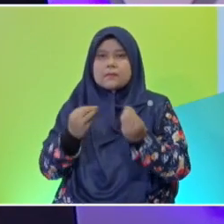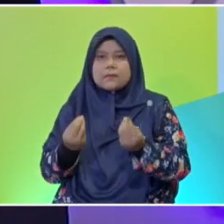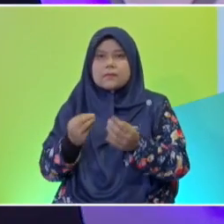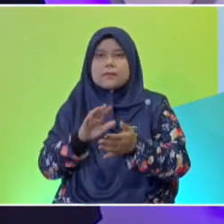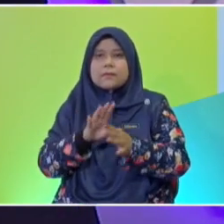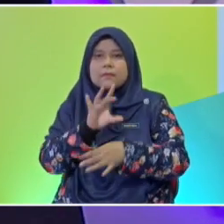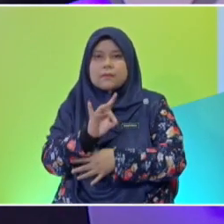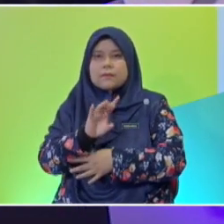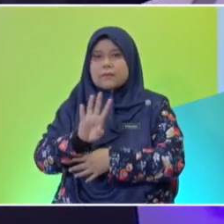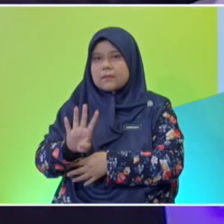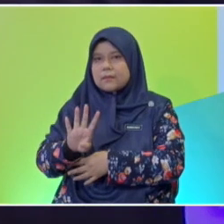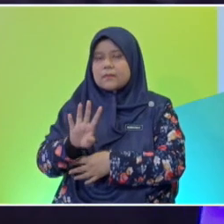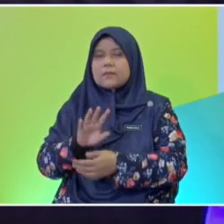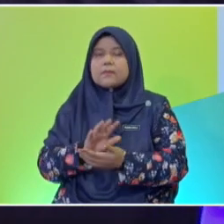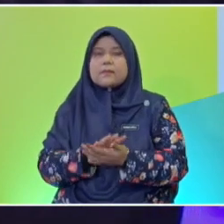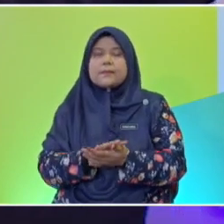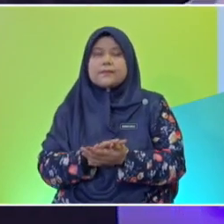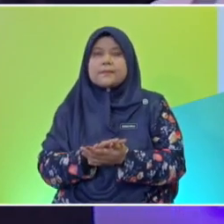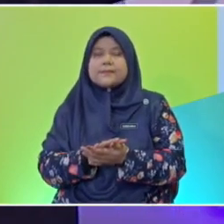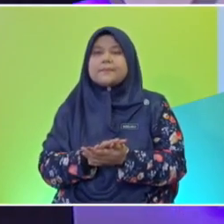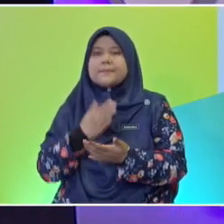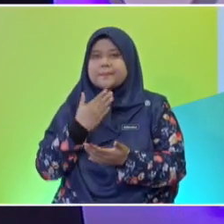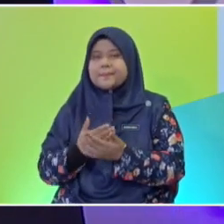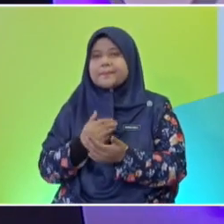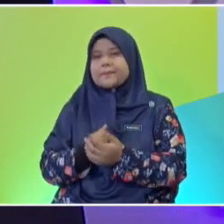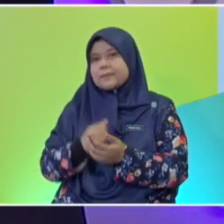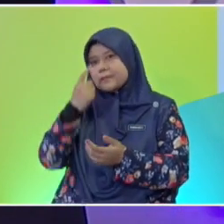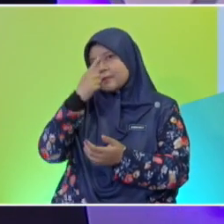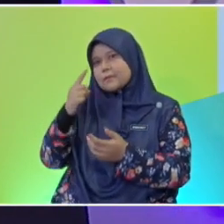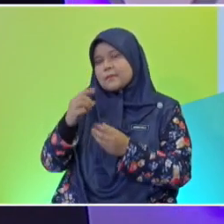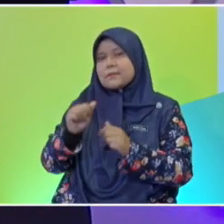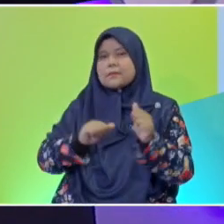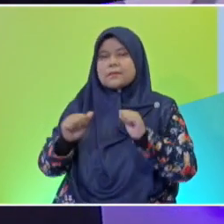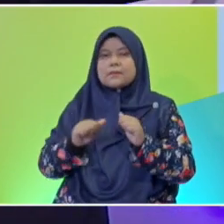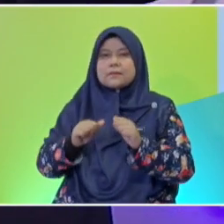kita belajar bersama oke untuk tiba-tiba